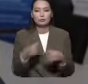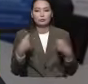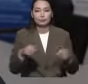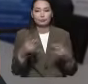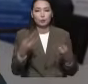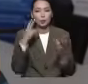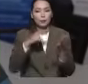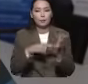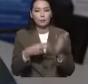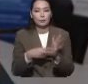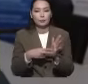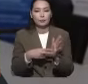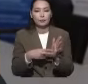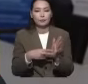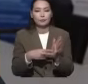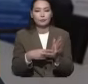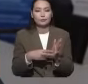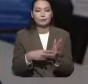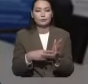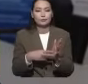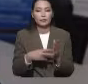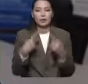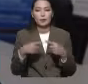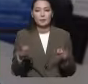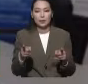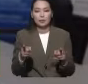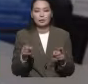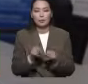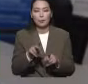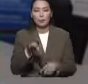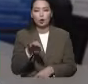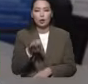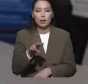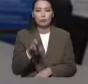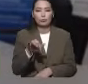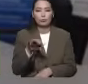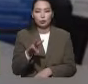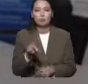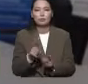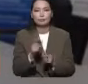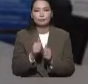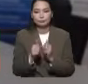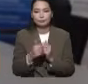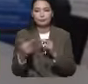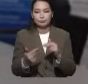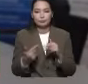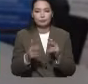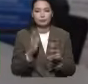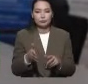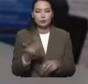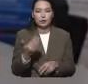отыр. Негізгі басқа тауар газ, пропан, бутан күкірттен таза болады. Немесе